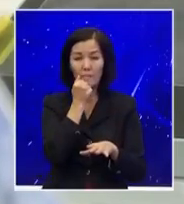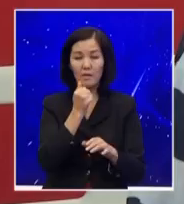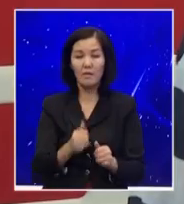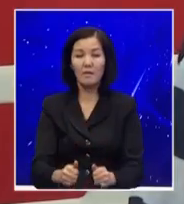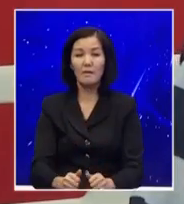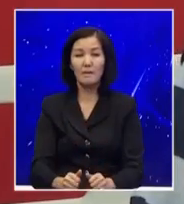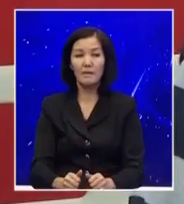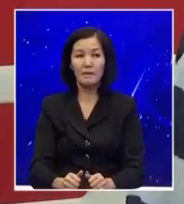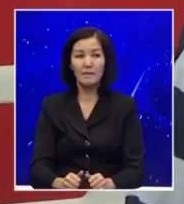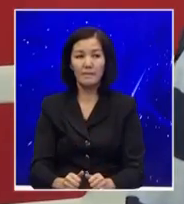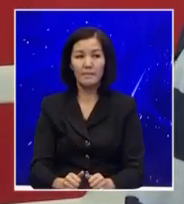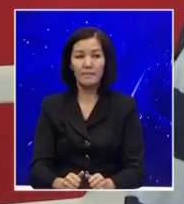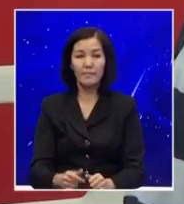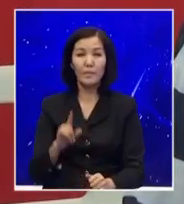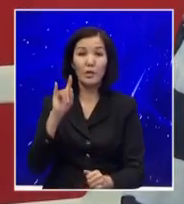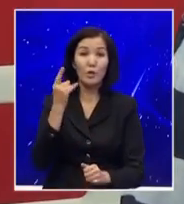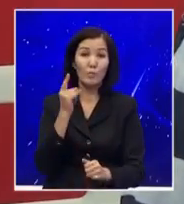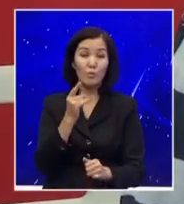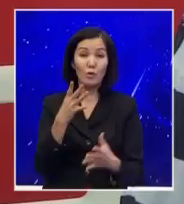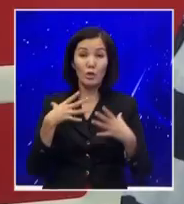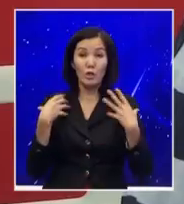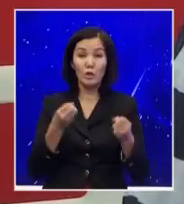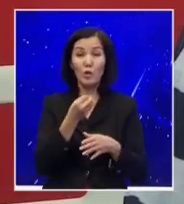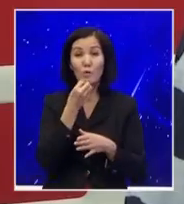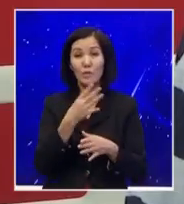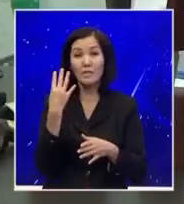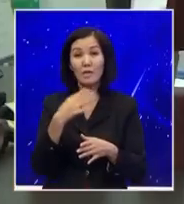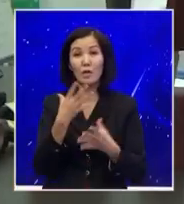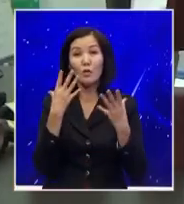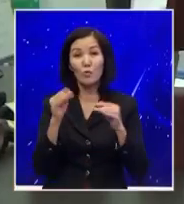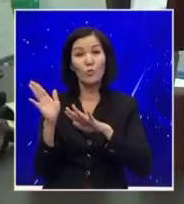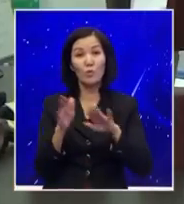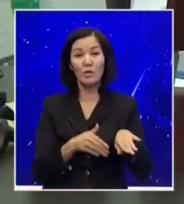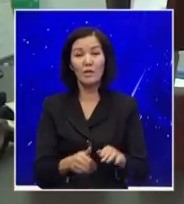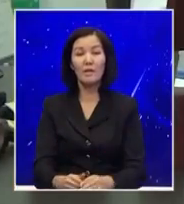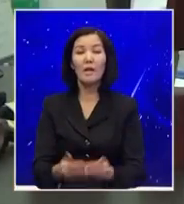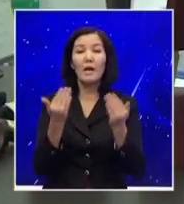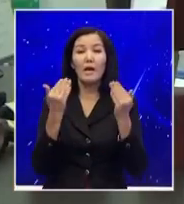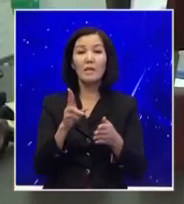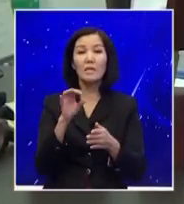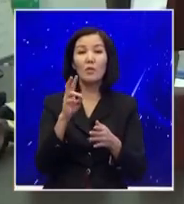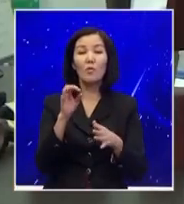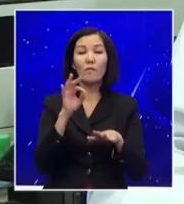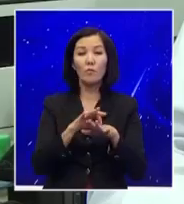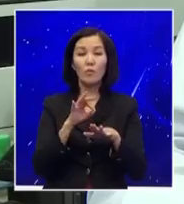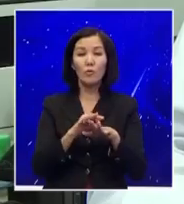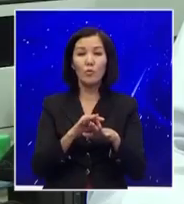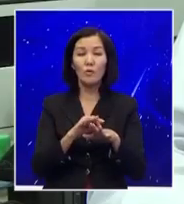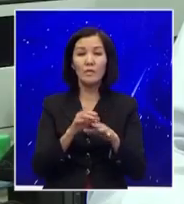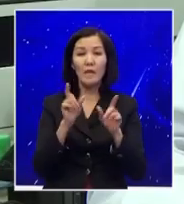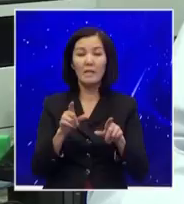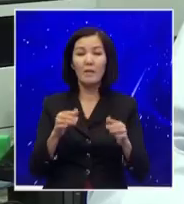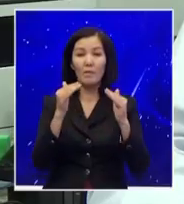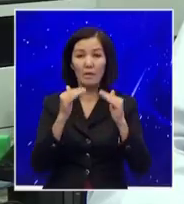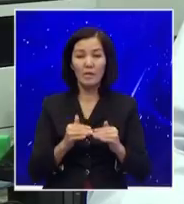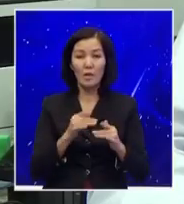шексіз. Сәбиім жақсы, 40-нан шықты. Қазір COVID-19 науқастары азайғандықтан